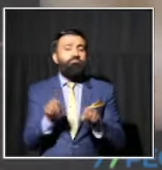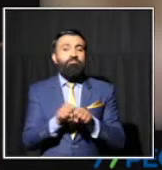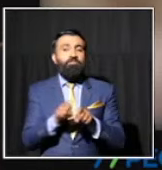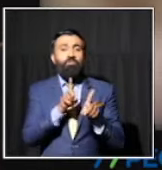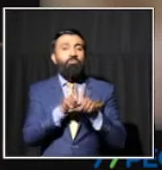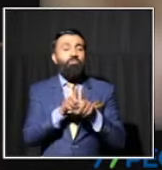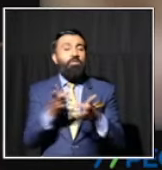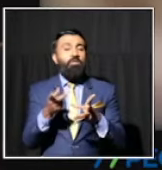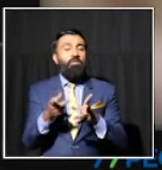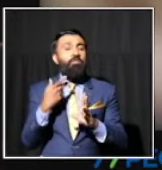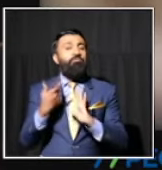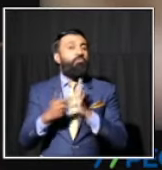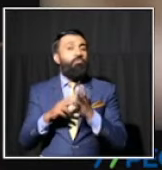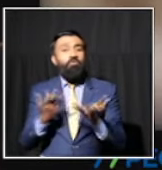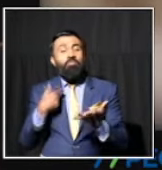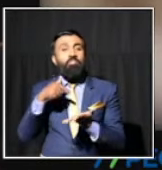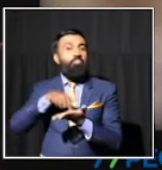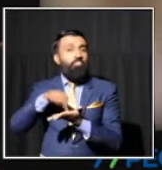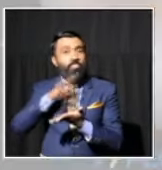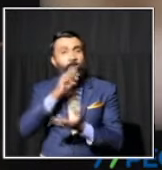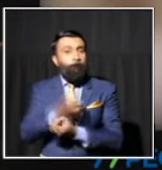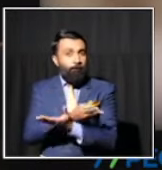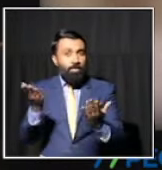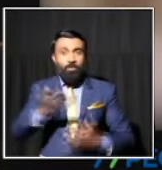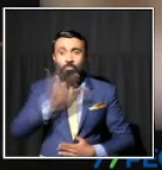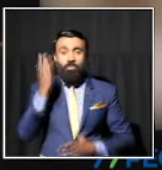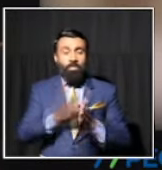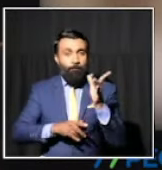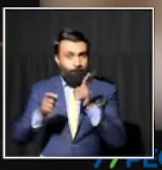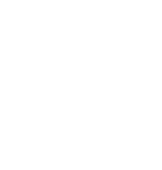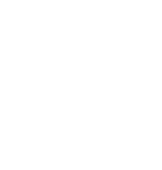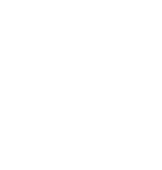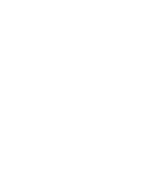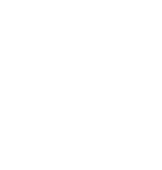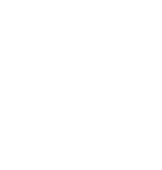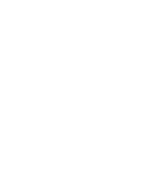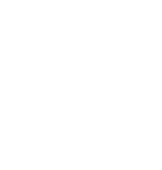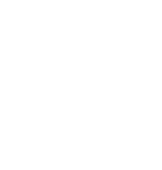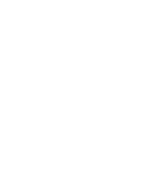පස්සේ Tamanට කැමැති කැමැත්තෙන් වලට මේක බෙදන්න පුළුවන් හැමතිට මේ ජනාධිපති ලේකම් කාර්යාලයේ ඉන්න කට්ටියට.